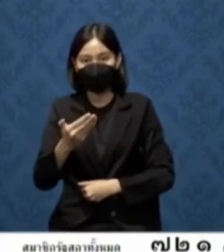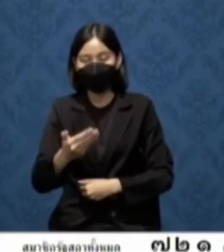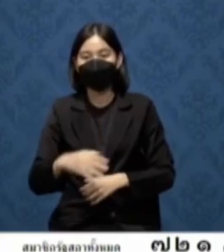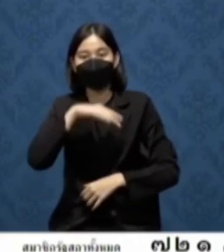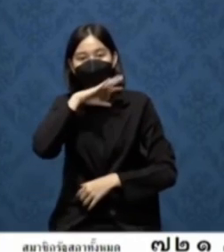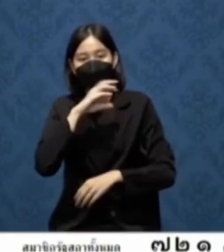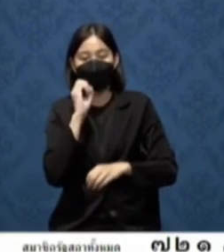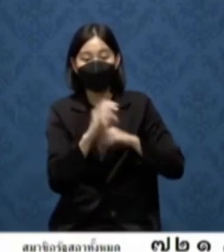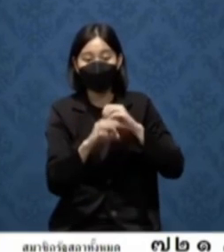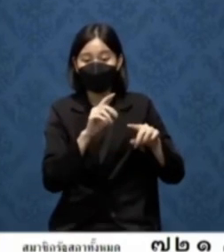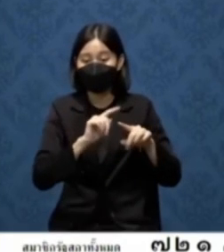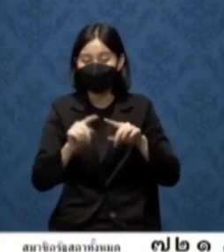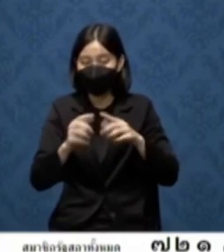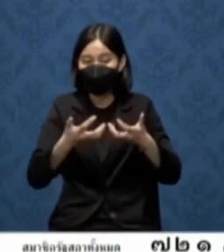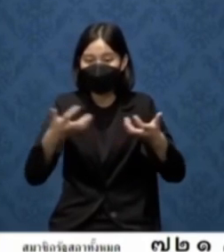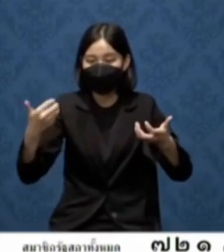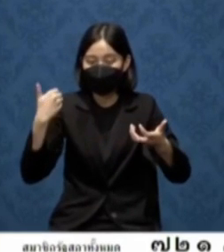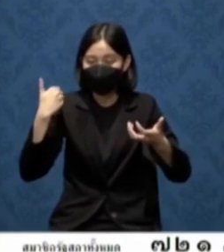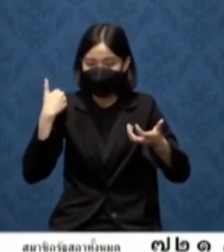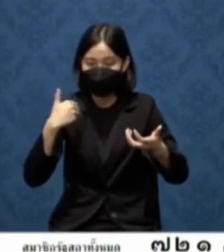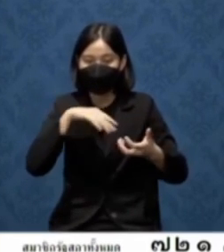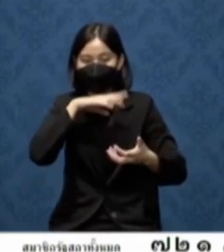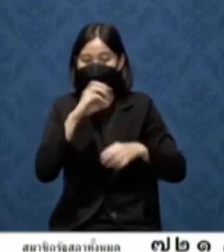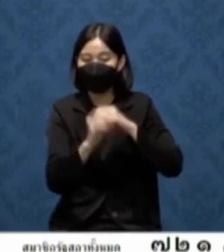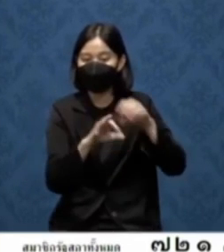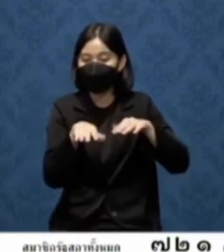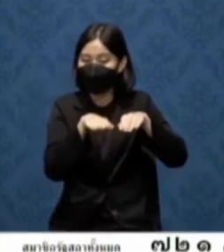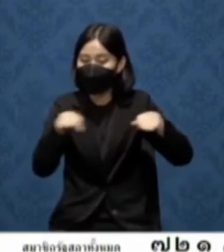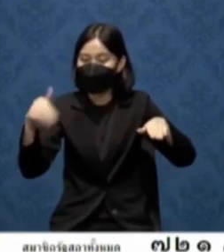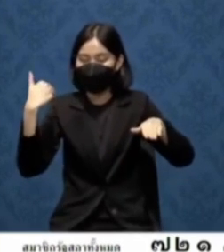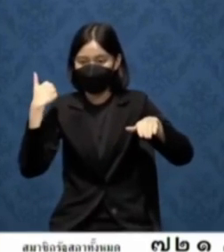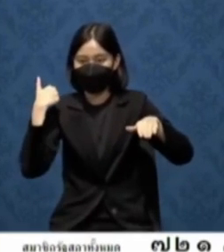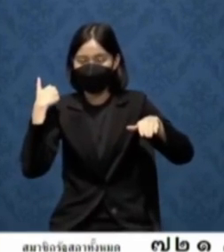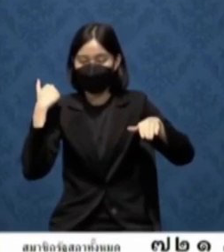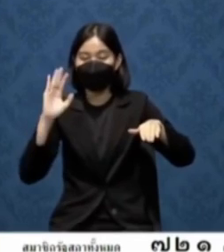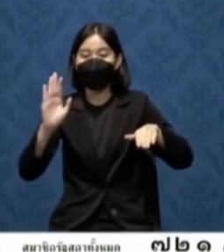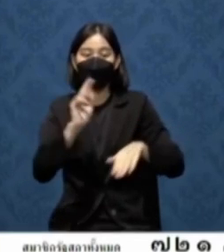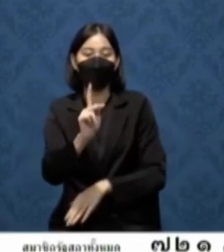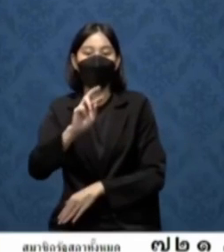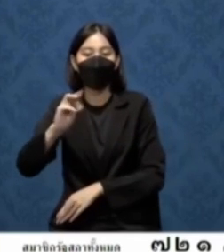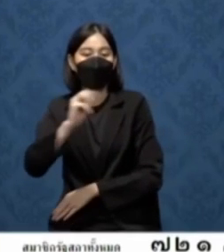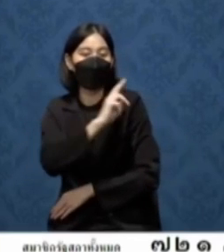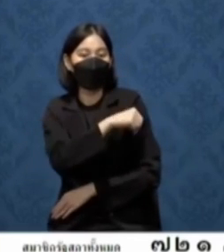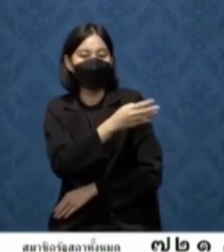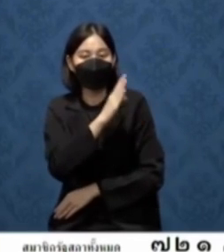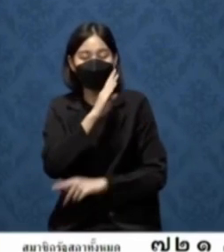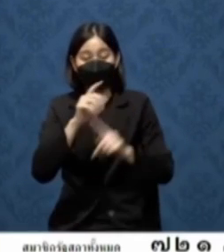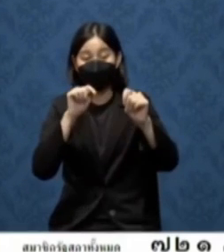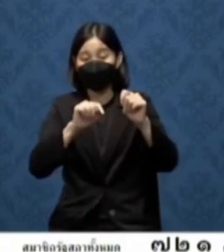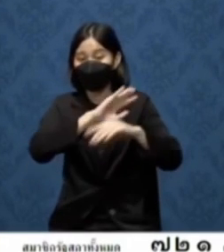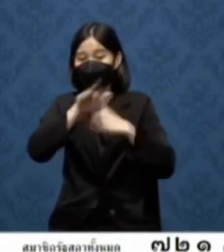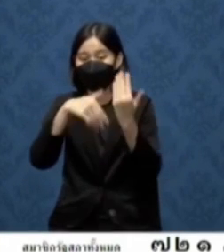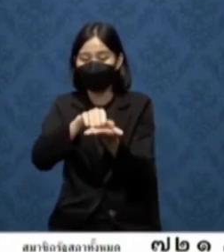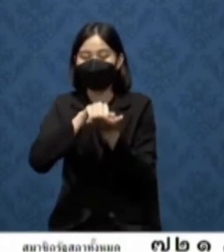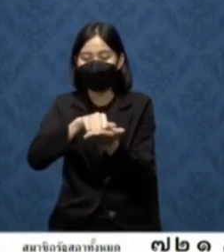ที่ดีคัดแยกขยะที่ต้นทางมีบ่อขยะที่ได้มาตรฐานตามกรมอนามัยถ้าทุกตำบลมีบริการสาธารณะแบบนี้ล่ะ